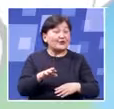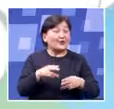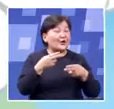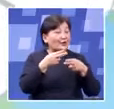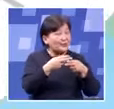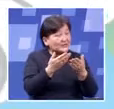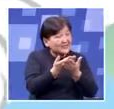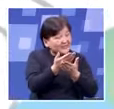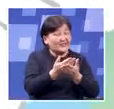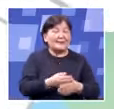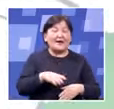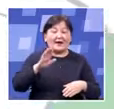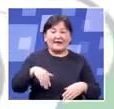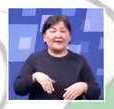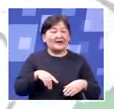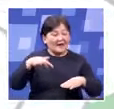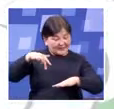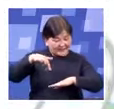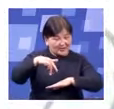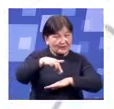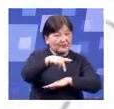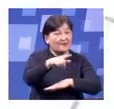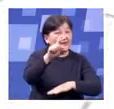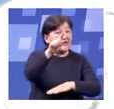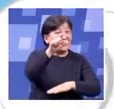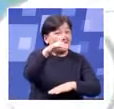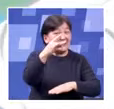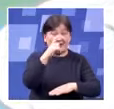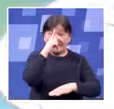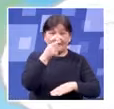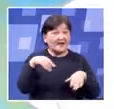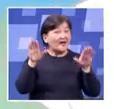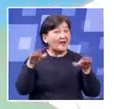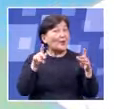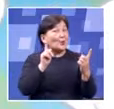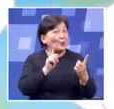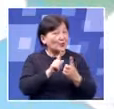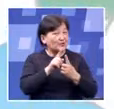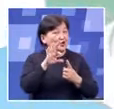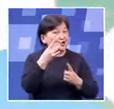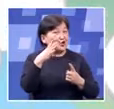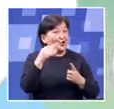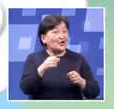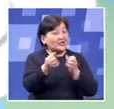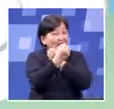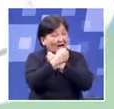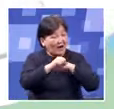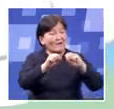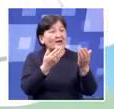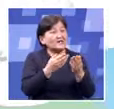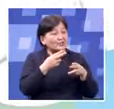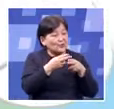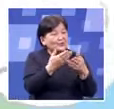бахан. Дараа нь цааш явсаар хирээтэй уулзаж царцад шоргоолц найзыгаа аврахаар